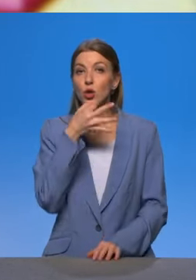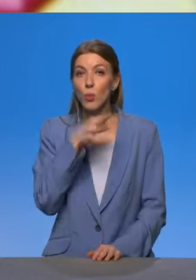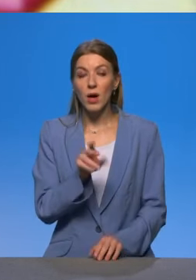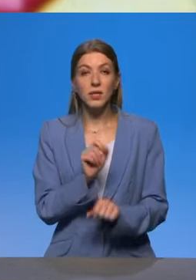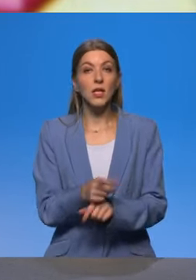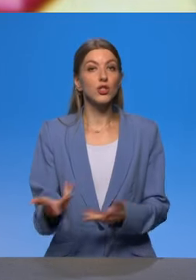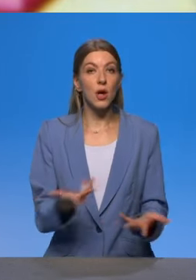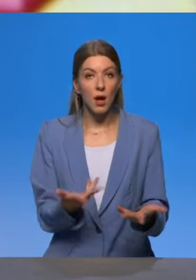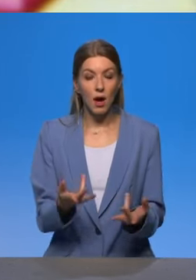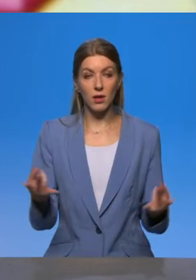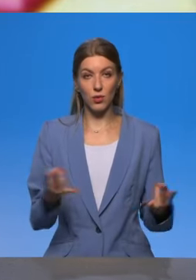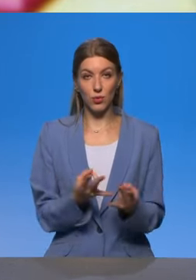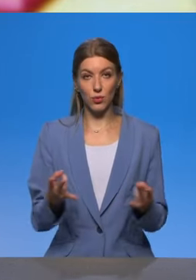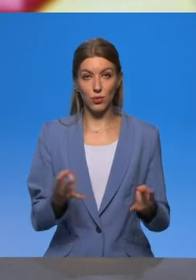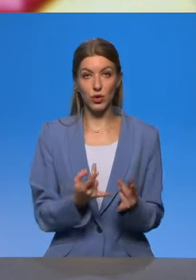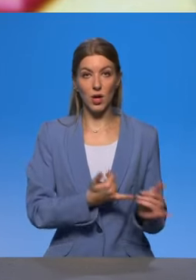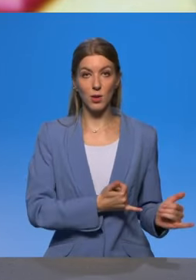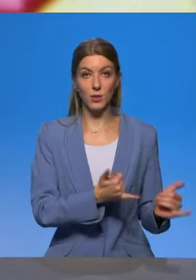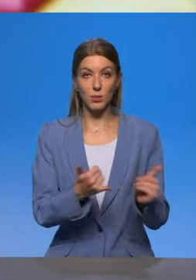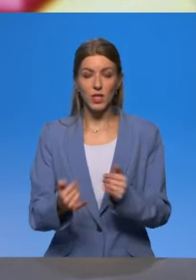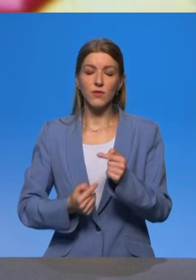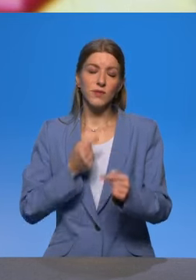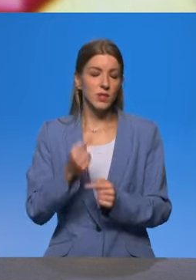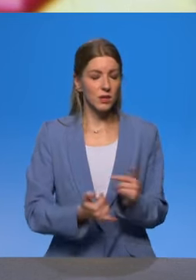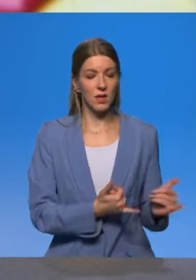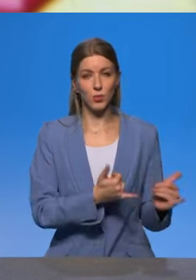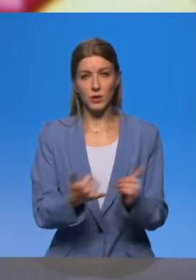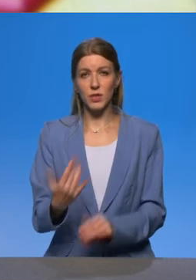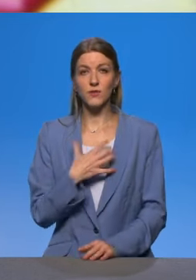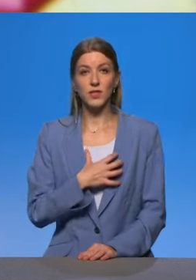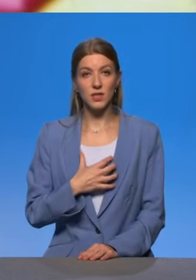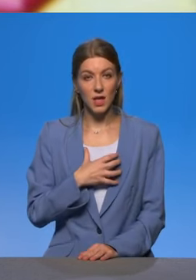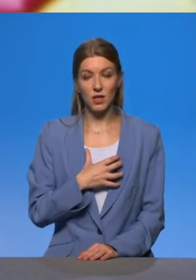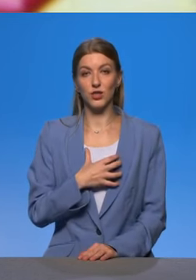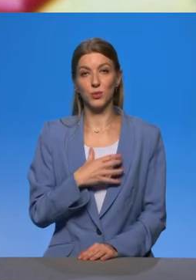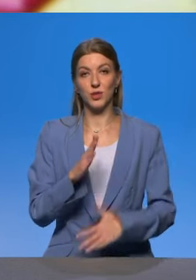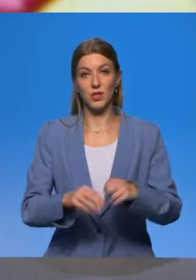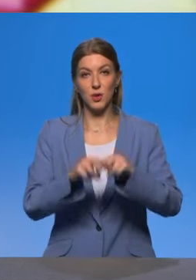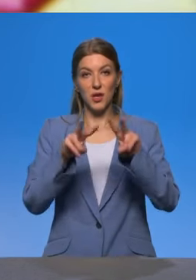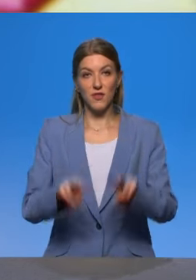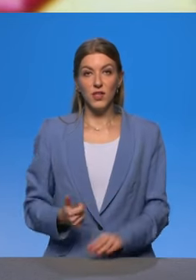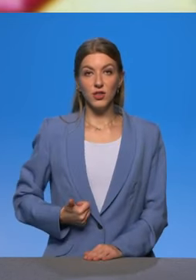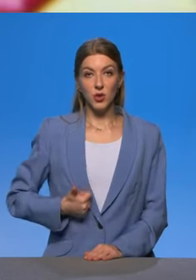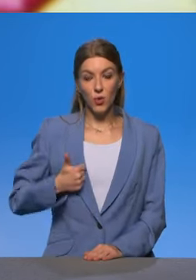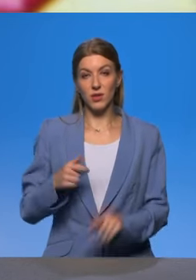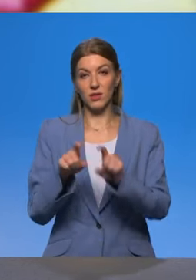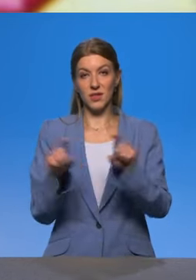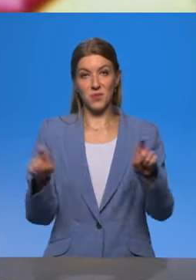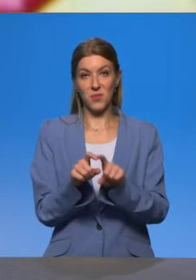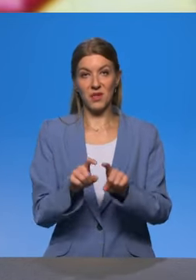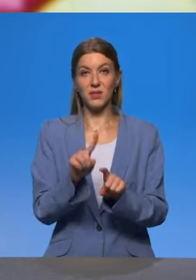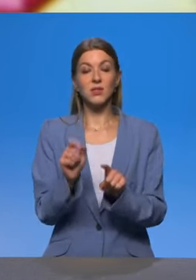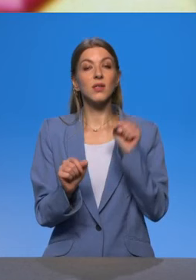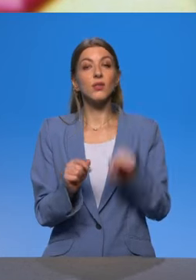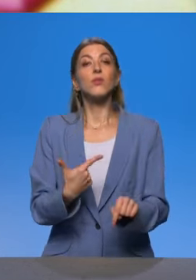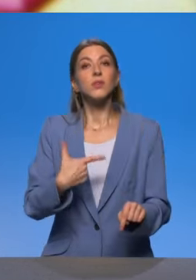Это обеспечивать всегда значимость профессии и гордость компании, за где ты работаешь. Это